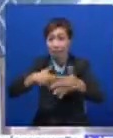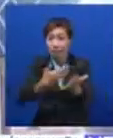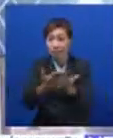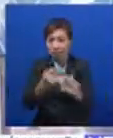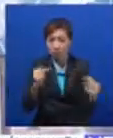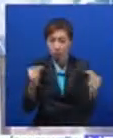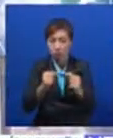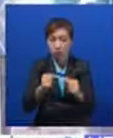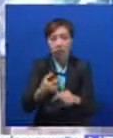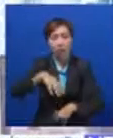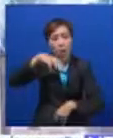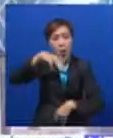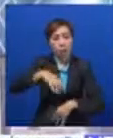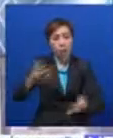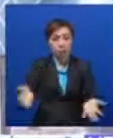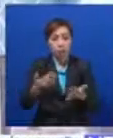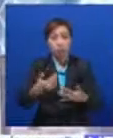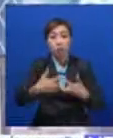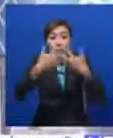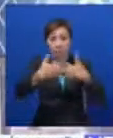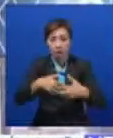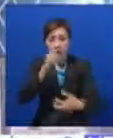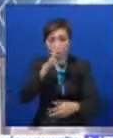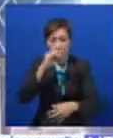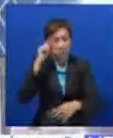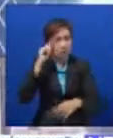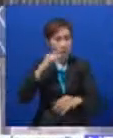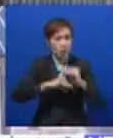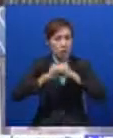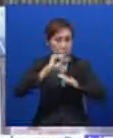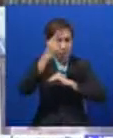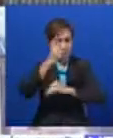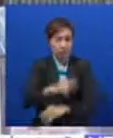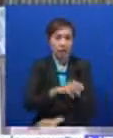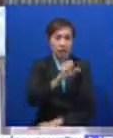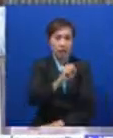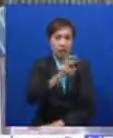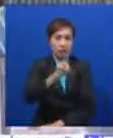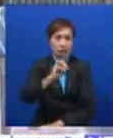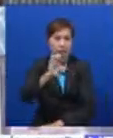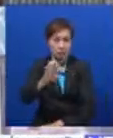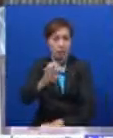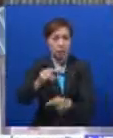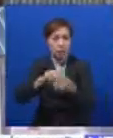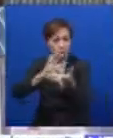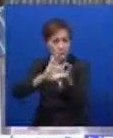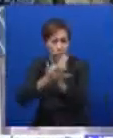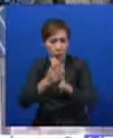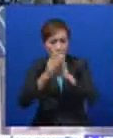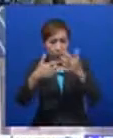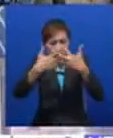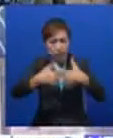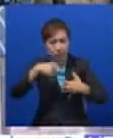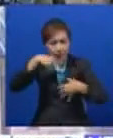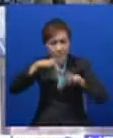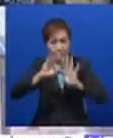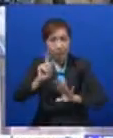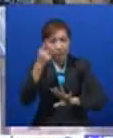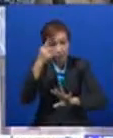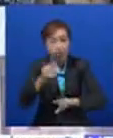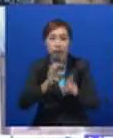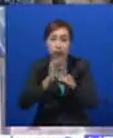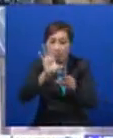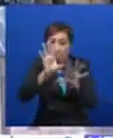ส่งเสริมอุตสาหกรรมก็ได้เปิดตัวแคมเปญ SME Makeover พลิกโฉมอุตสาหกรรมไทยค่ะโดยได้มีการคัดเลือกผู้ประกอบ